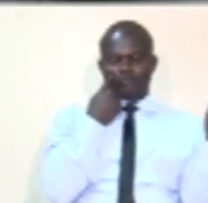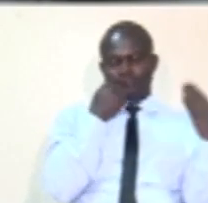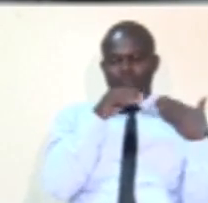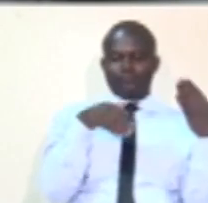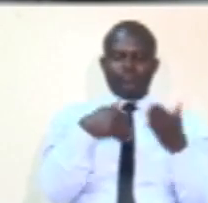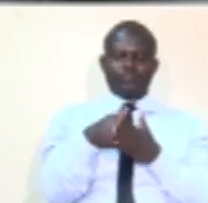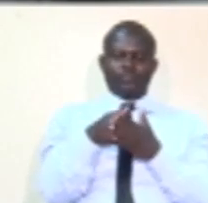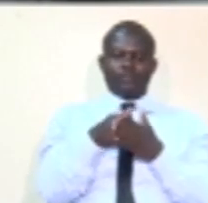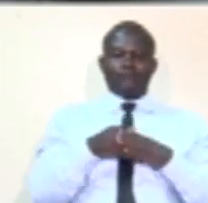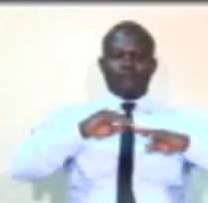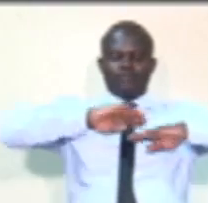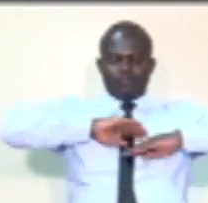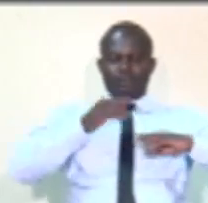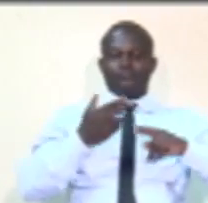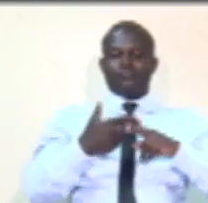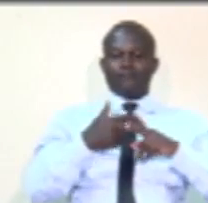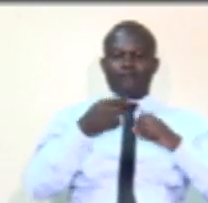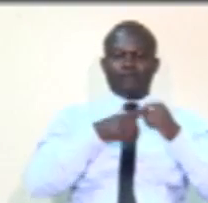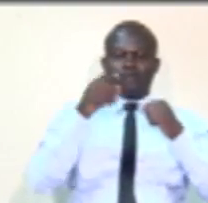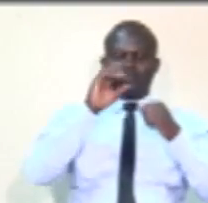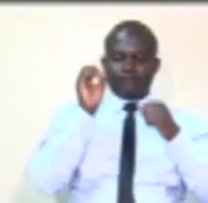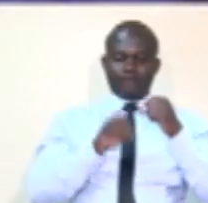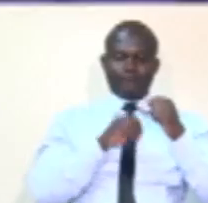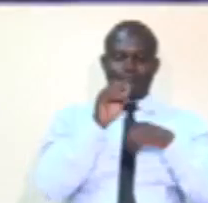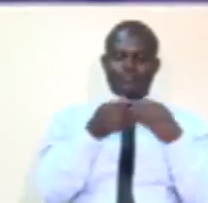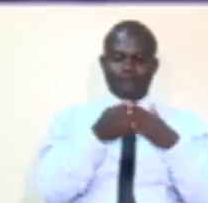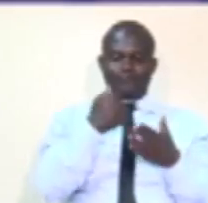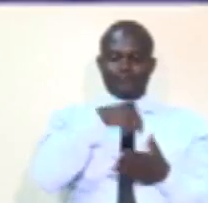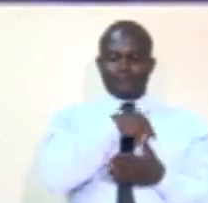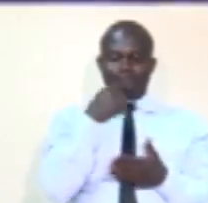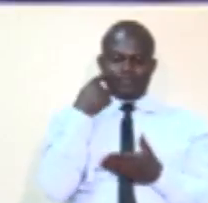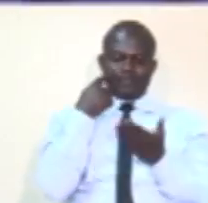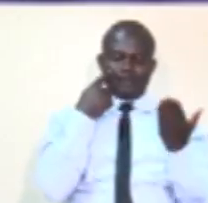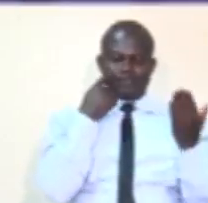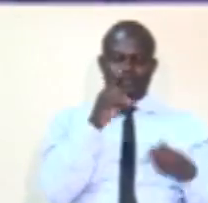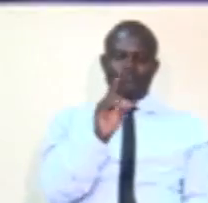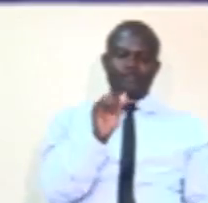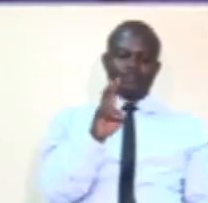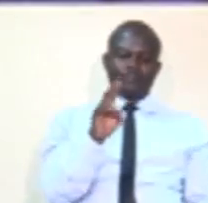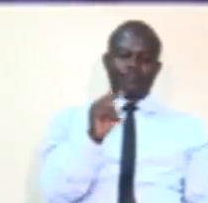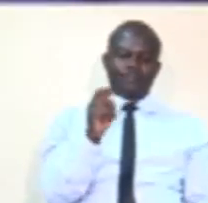ikaba ari ukwihaza byibura ku gipimo cya 60% bitarenze 2040. Divin Uwayo, Televiziyo Rwanda.